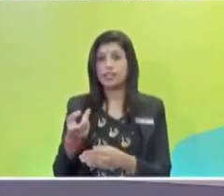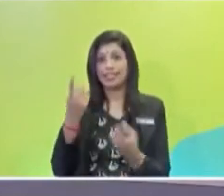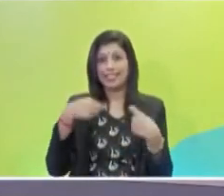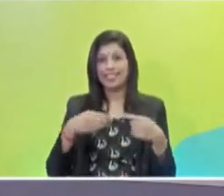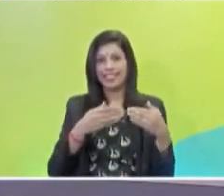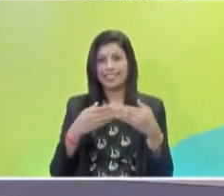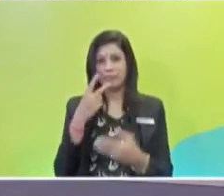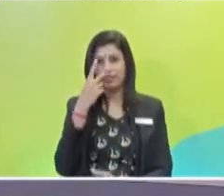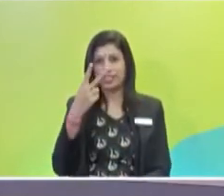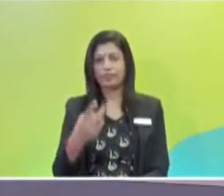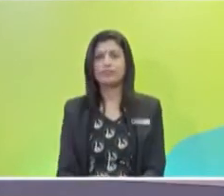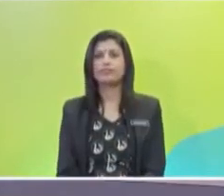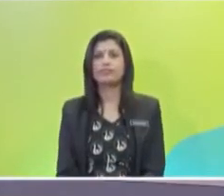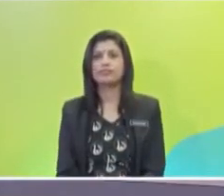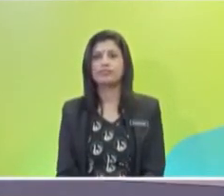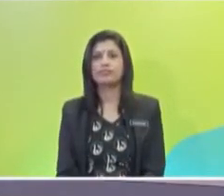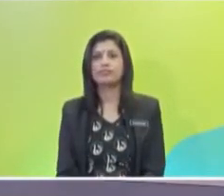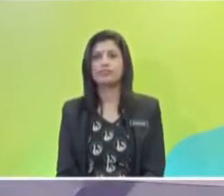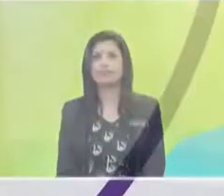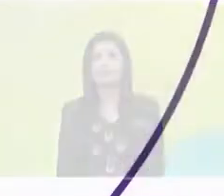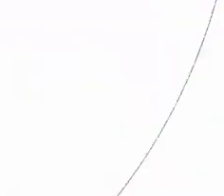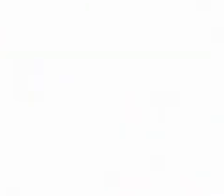saksikan Didik TV KPM.